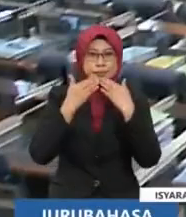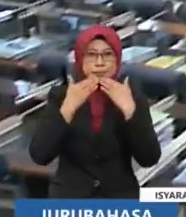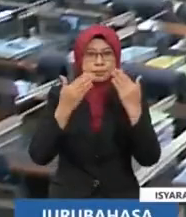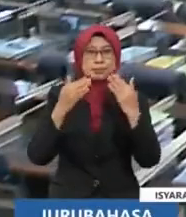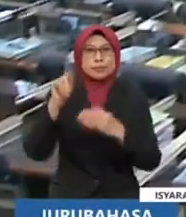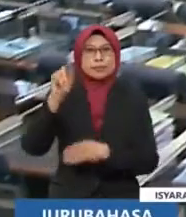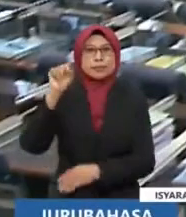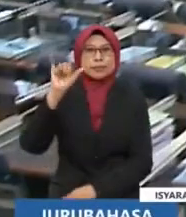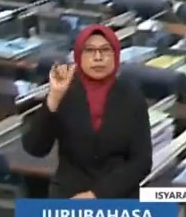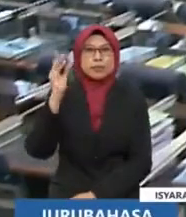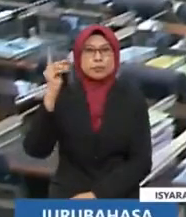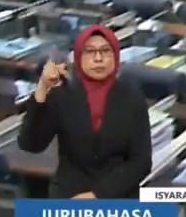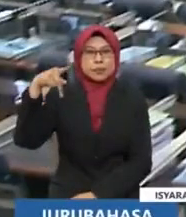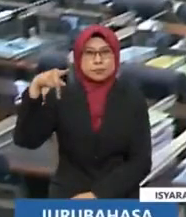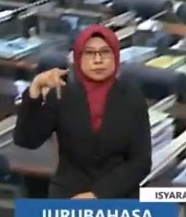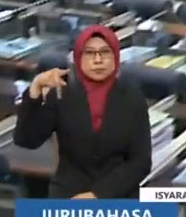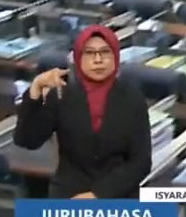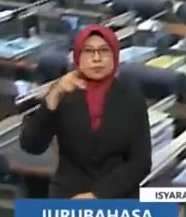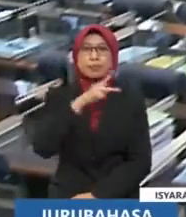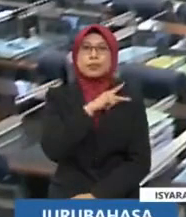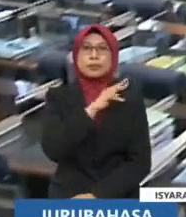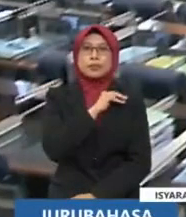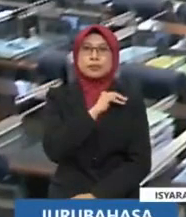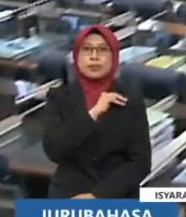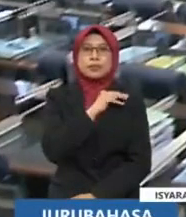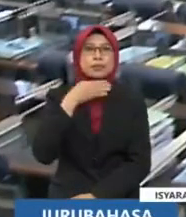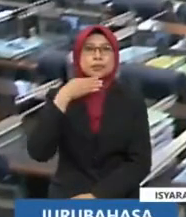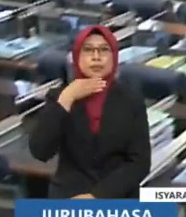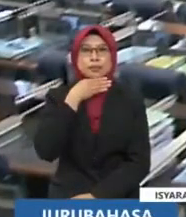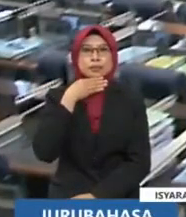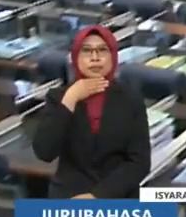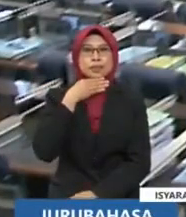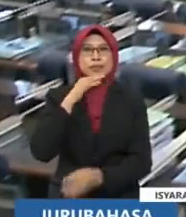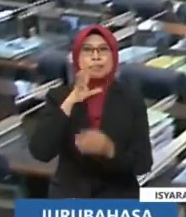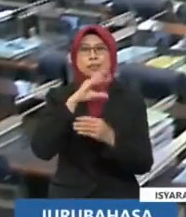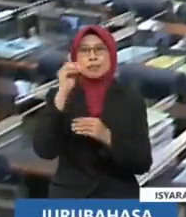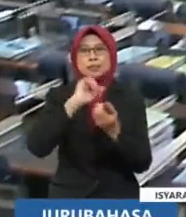Terima kasih Tan Sri Yang di-Pertua. Kementerian Belia dan Sukan